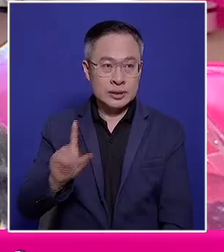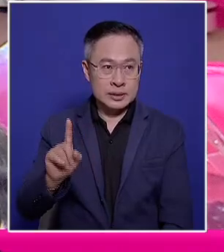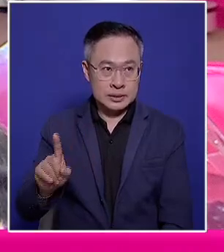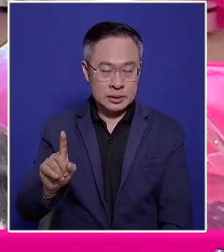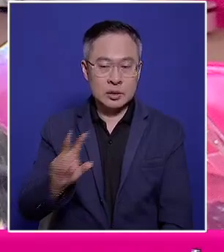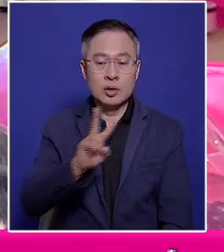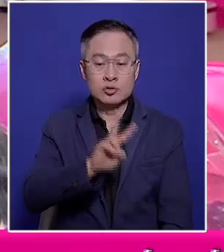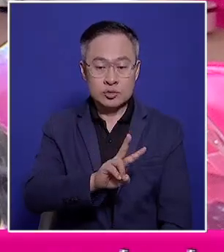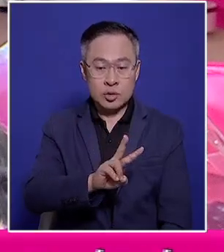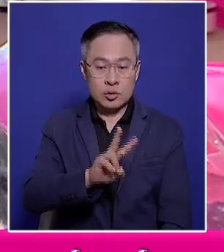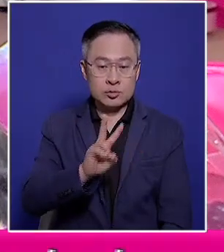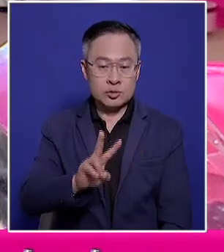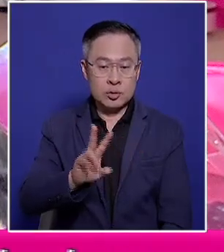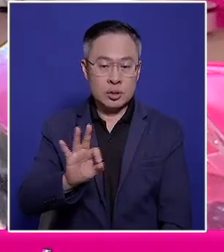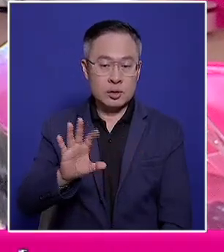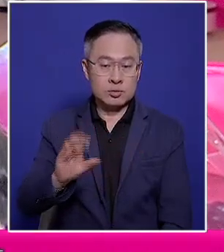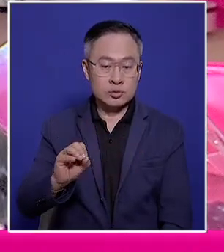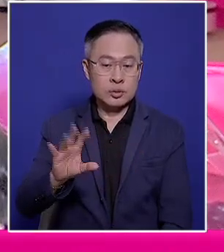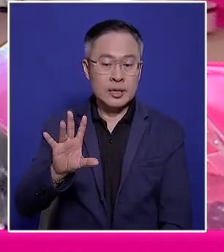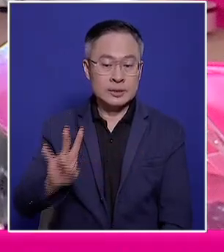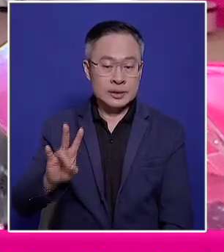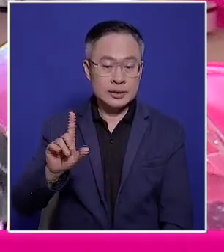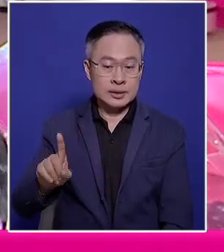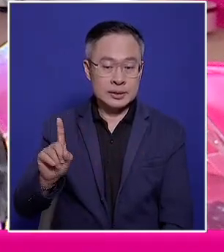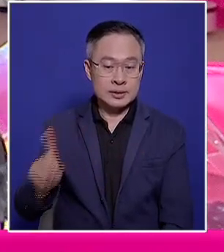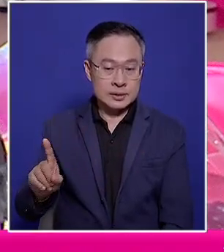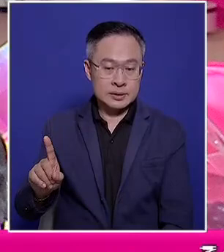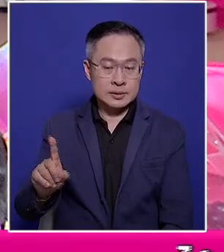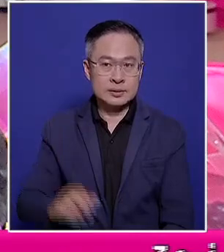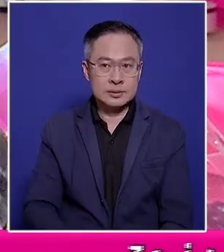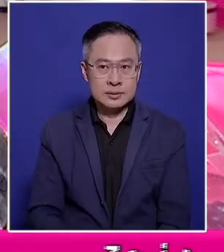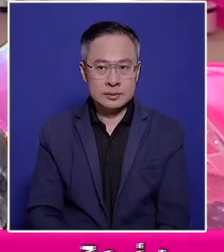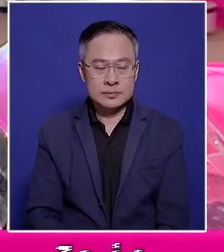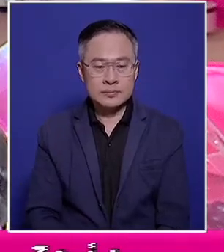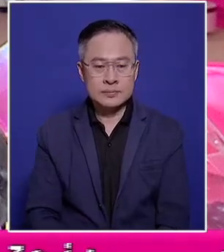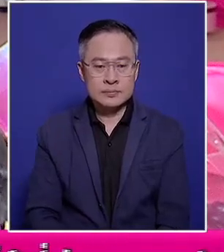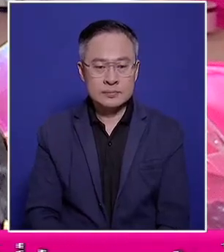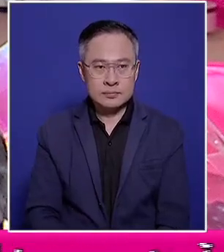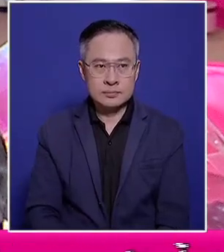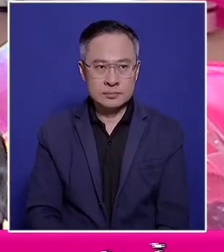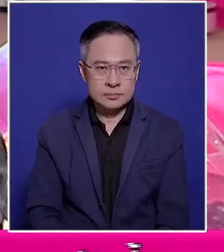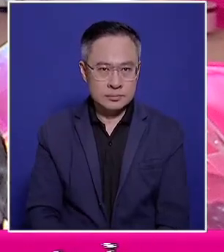711 2 290 711